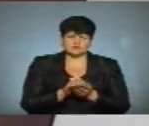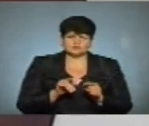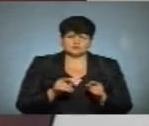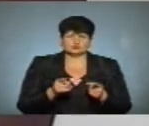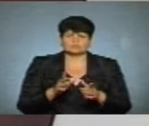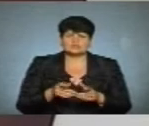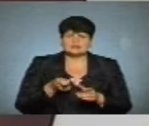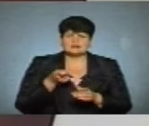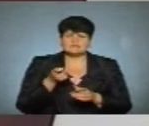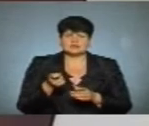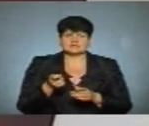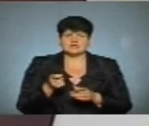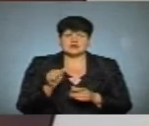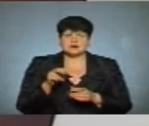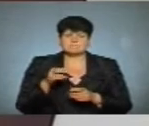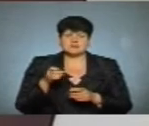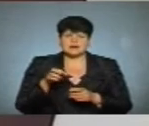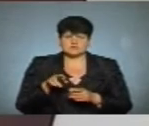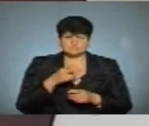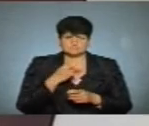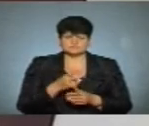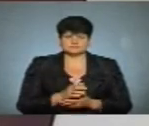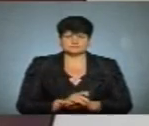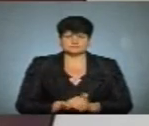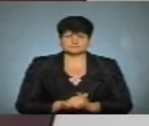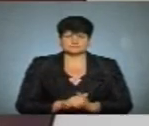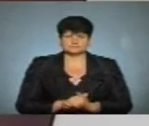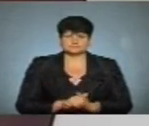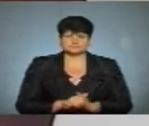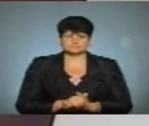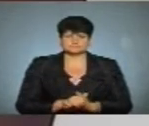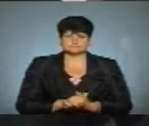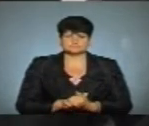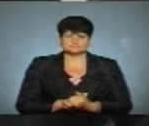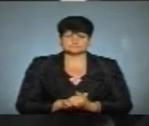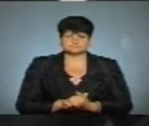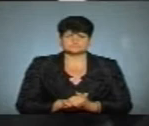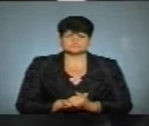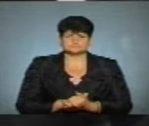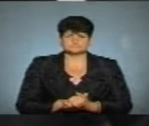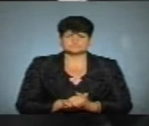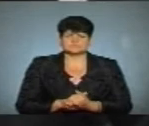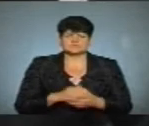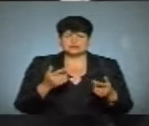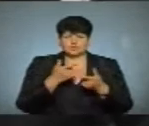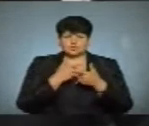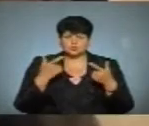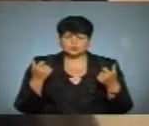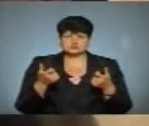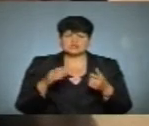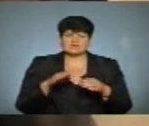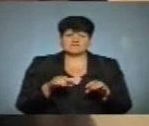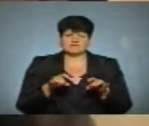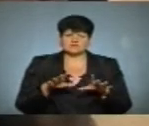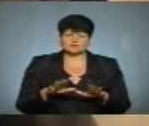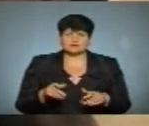подаватиме апеляцію, як оголошували вирок, бачила наша кореспондентка Любов Гадомська. На оголошення вироку до суду